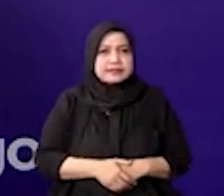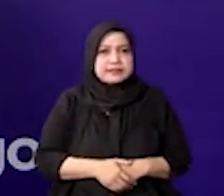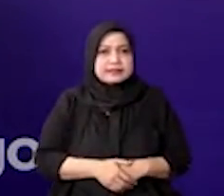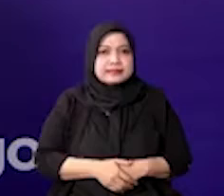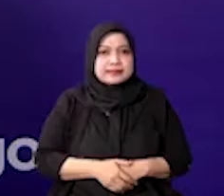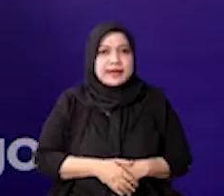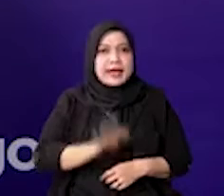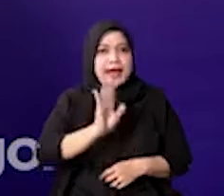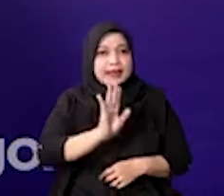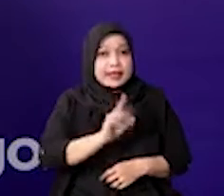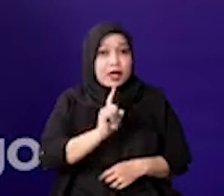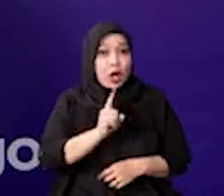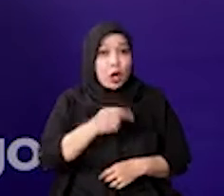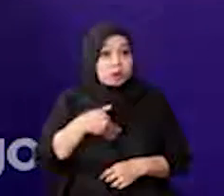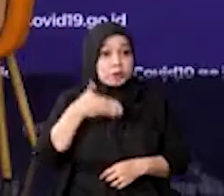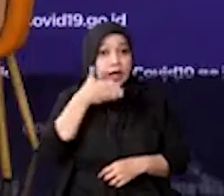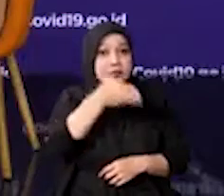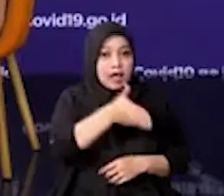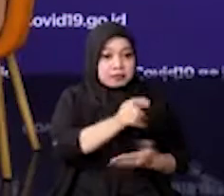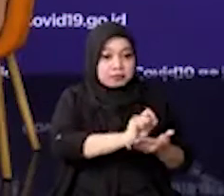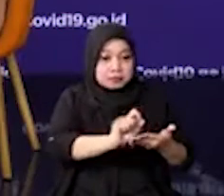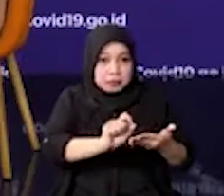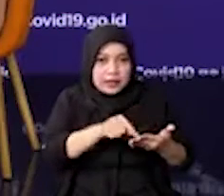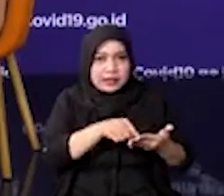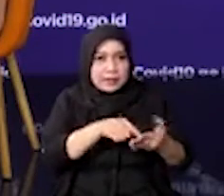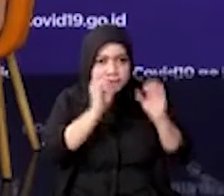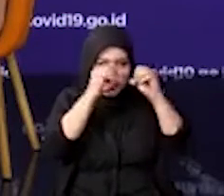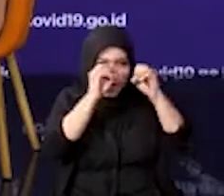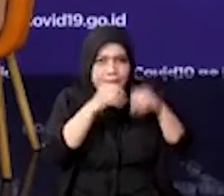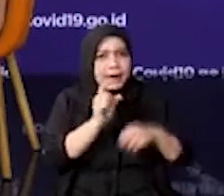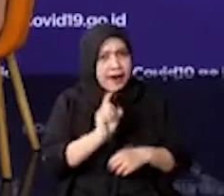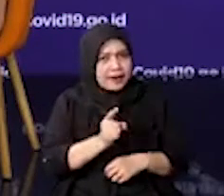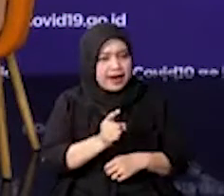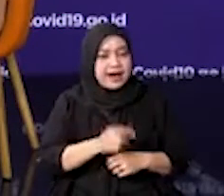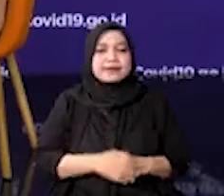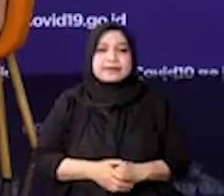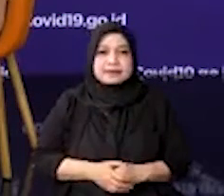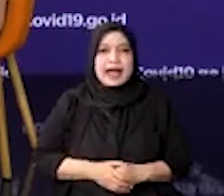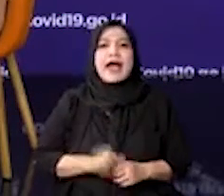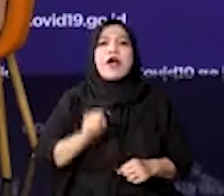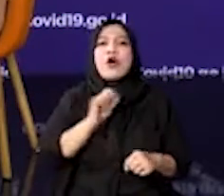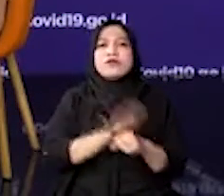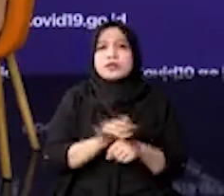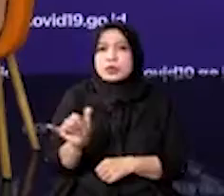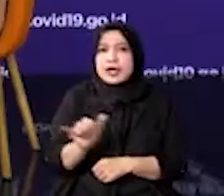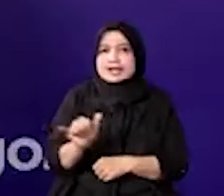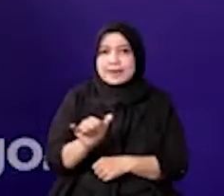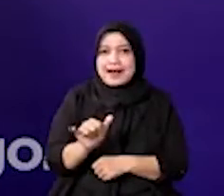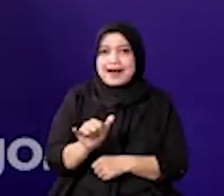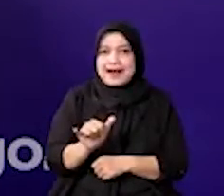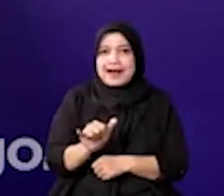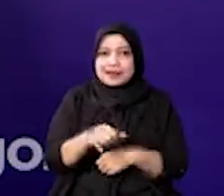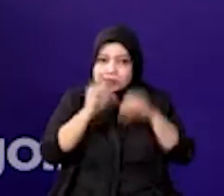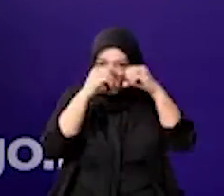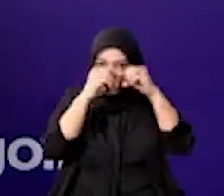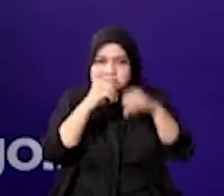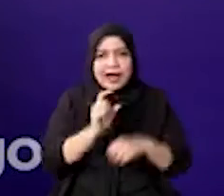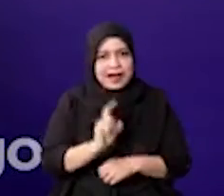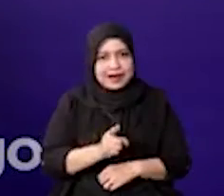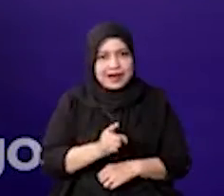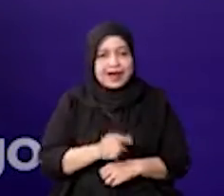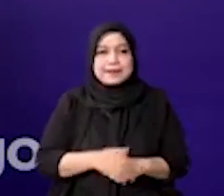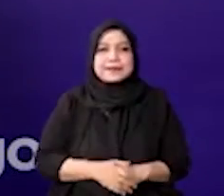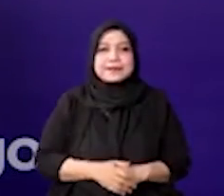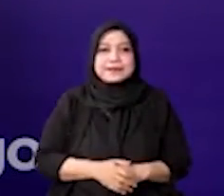diabetes atau Habib jantungnya pasti dikasih rekam dulu ya Dok surat baru ketahuan dari hasil lab Begitu pun sama covid dikasih